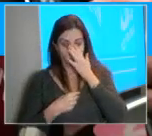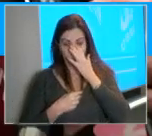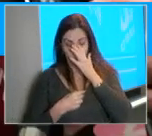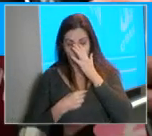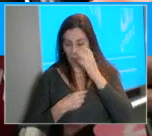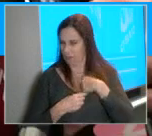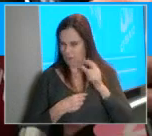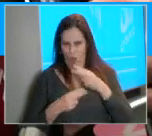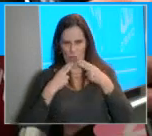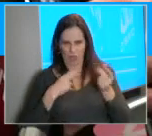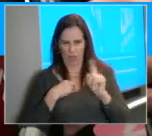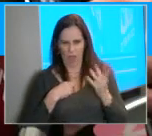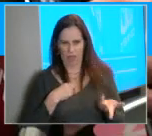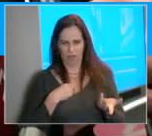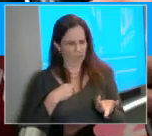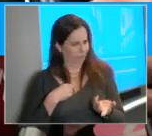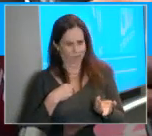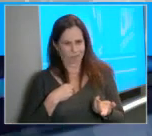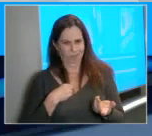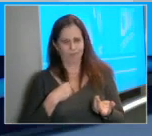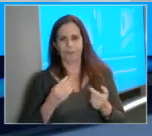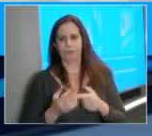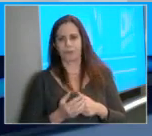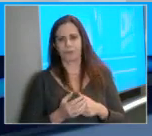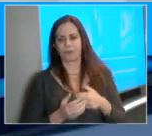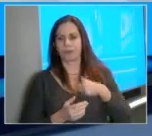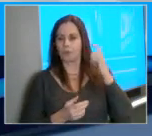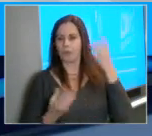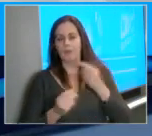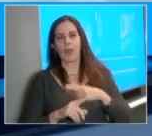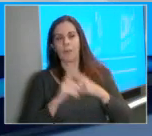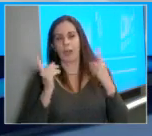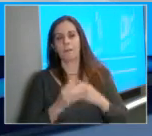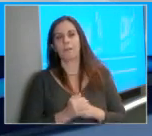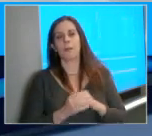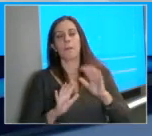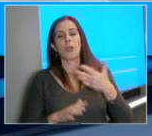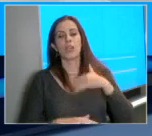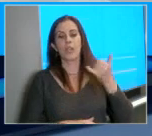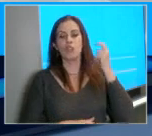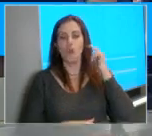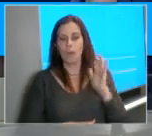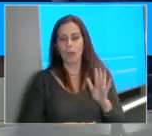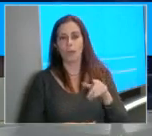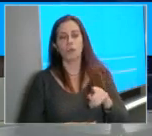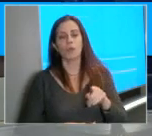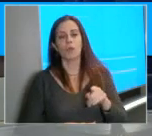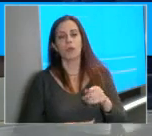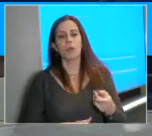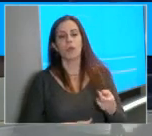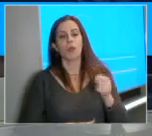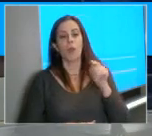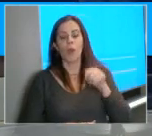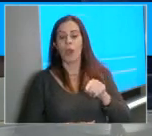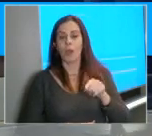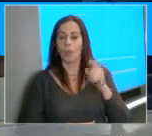שמעתי את הביטוי נקמה, בטח לא ממנו, ואני שומע אותו הרבה מאוד, ולהפך, אני שומע דברים אחרים ממנו, ומה שאני כן שומע ממנו, זה שהוא קם בבוקר